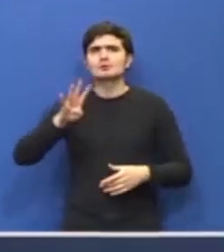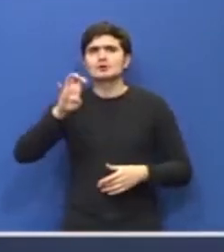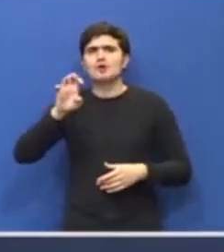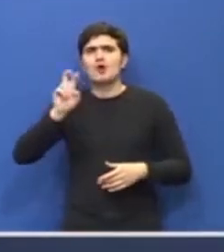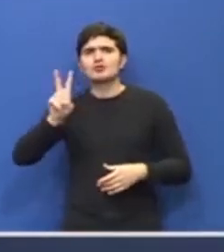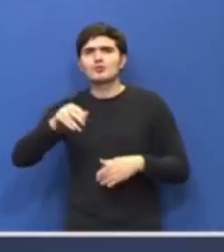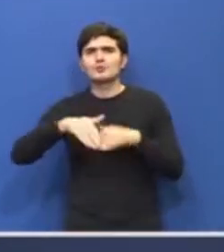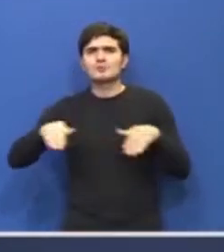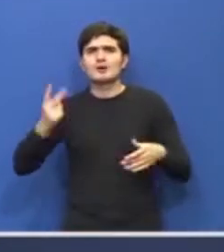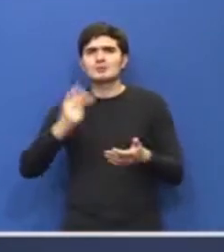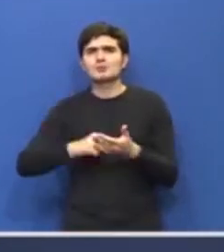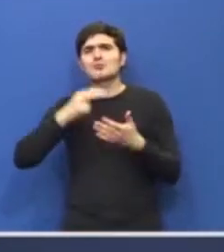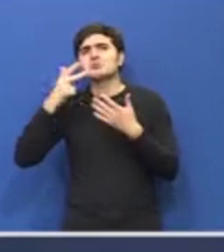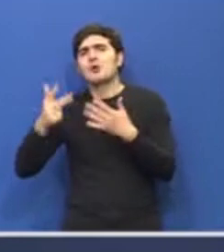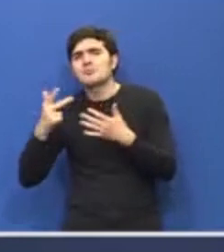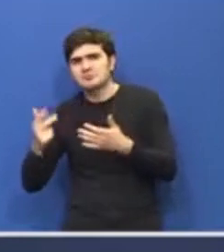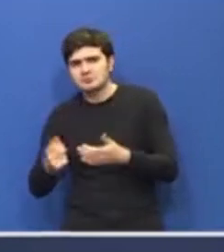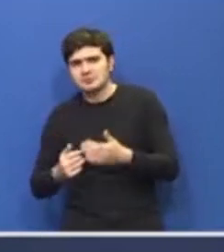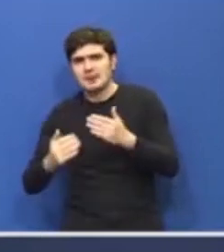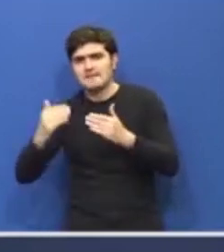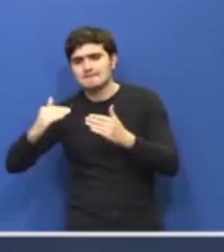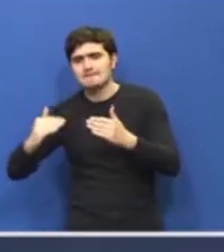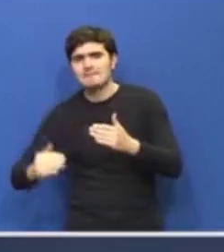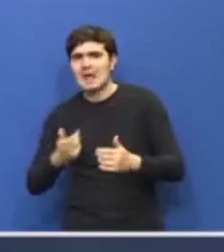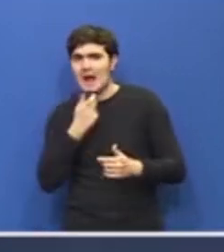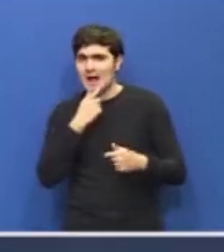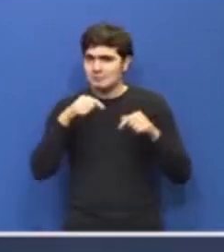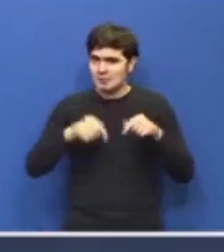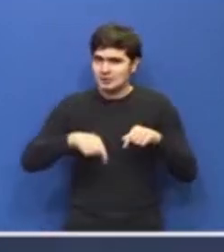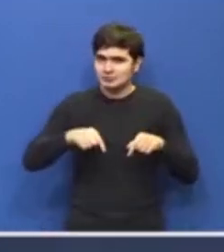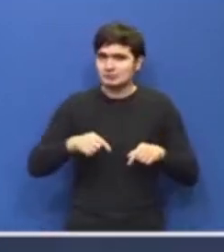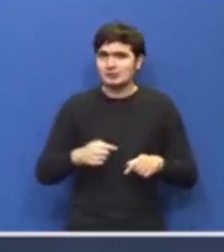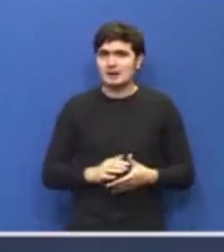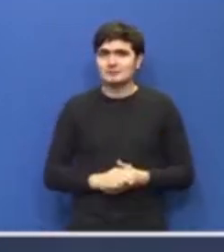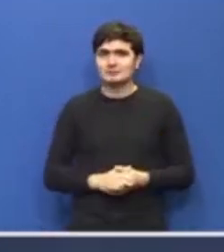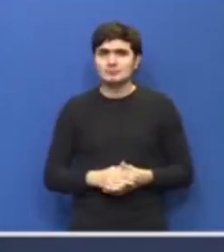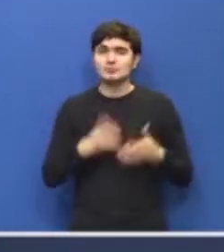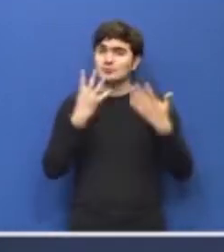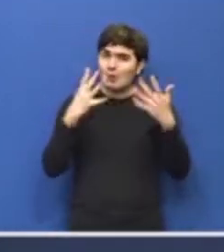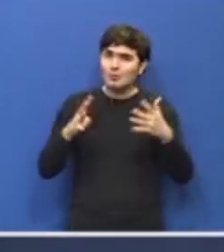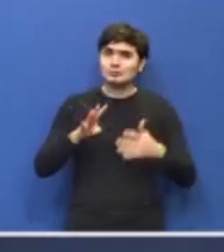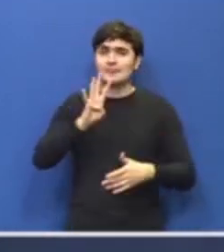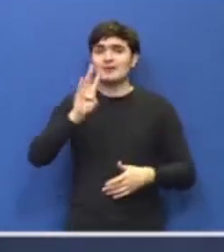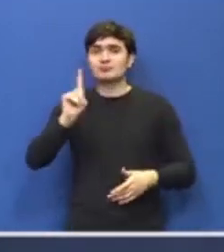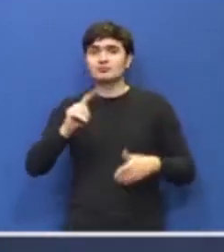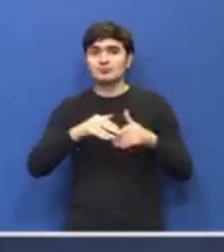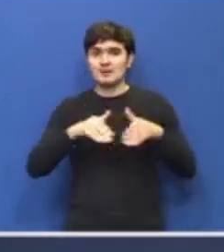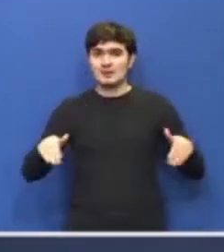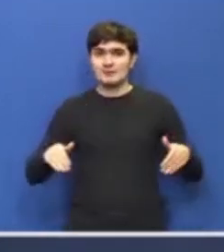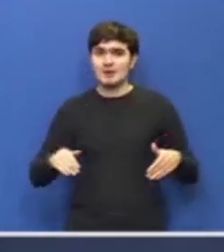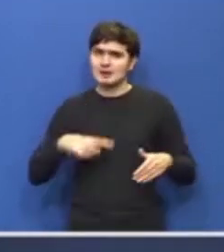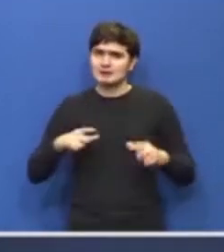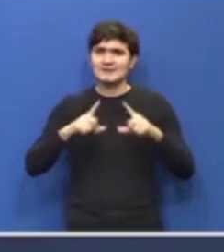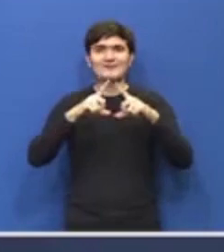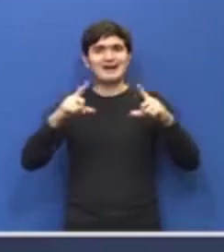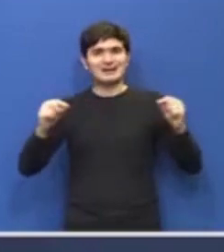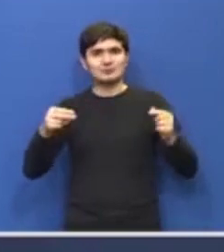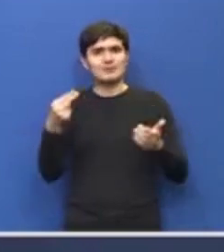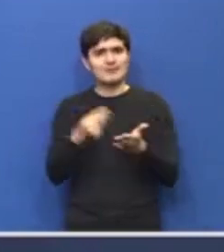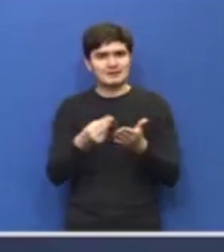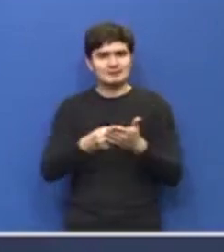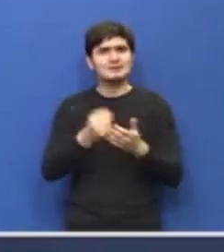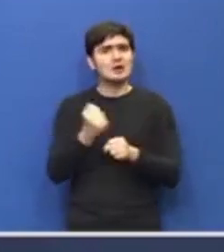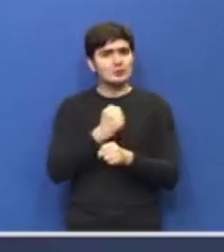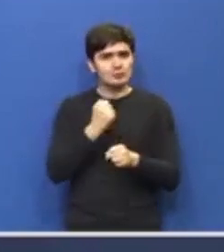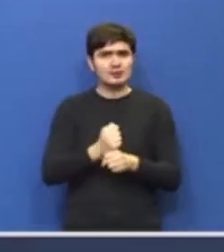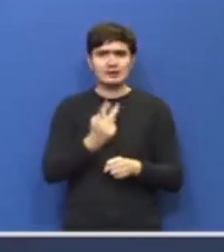192 de milioane în 2018, iar anul acesta 941 de milioane sunt facturi plătite, sunt lucrări care